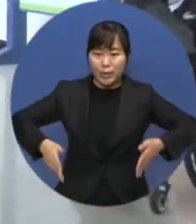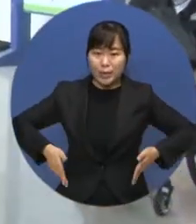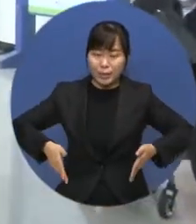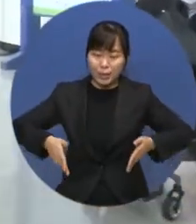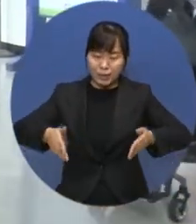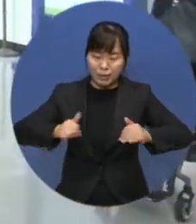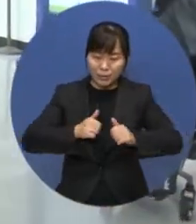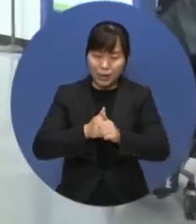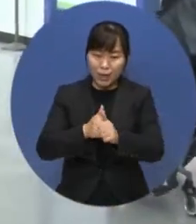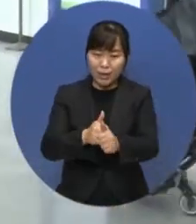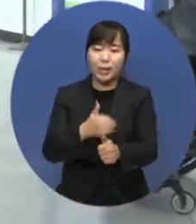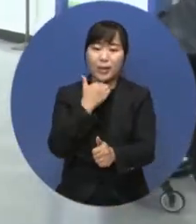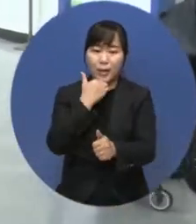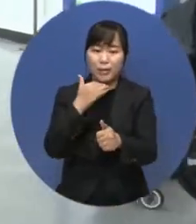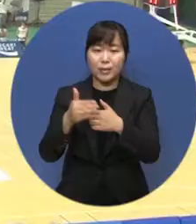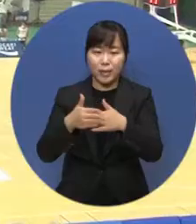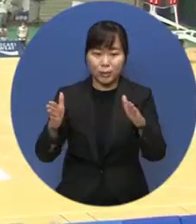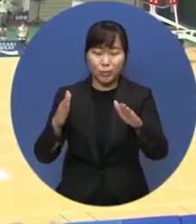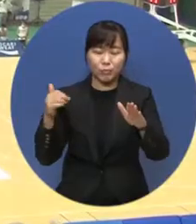통해 대기 장소로 향합니다.